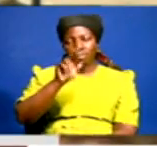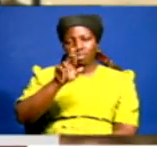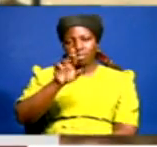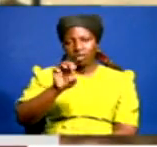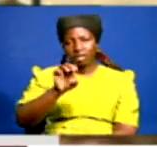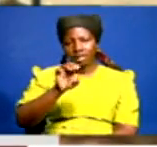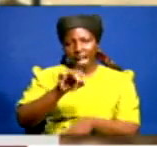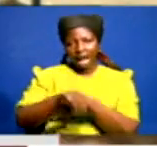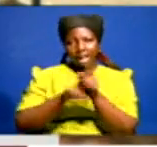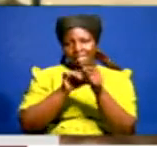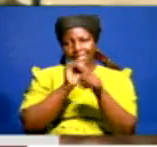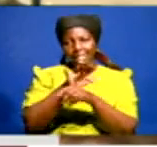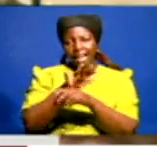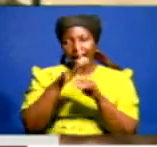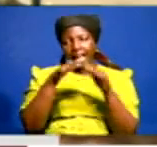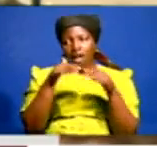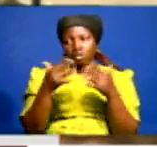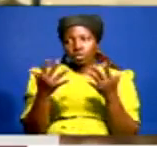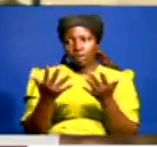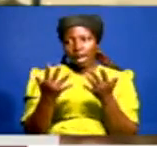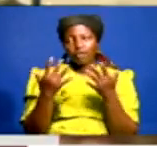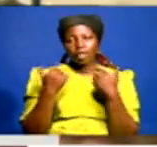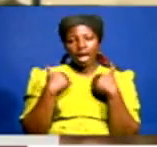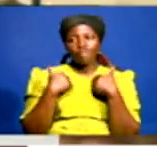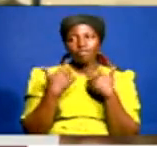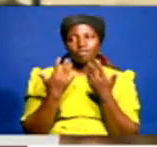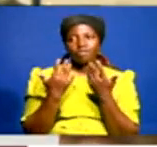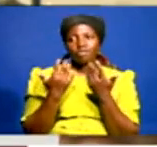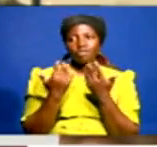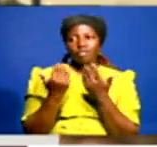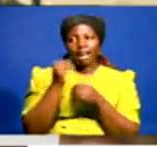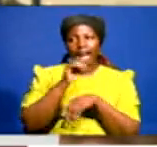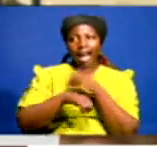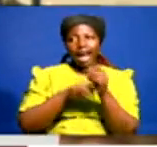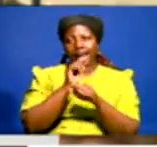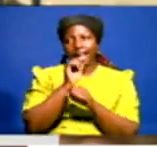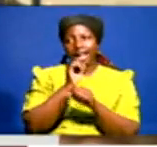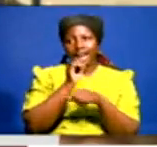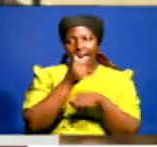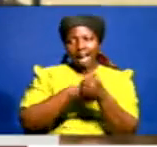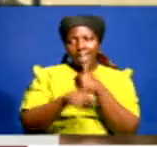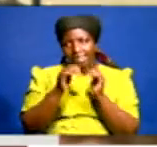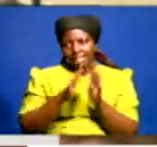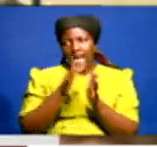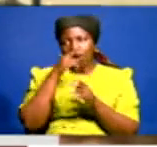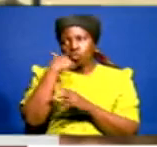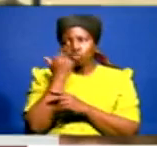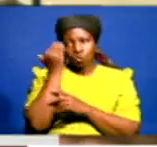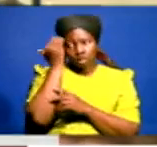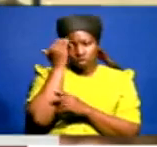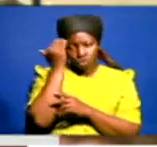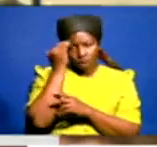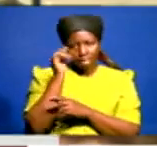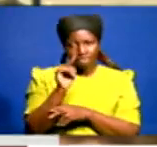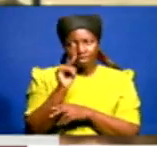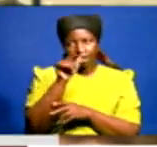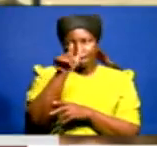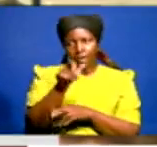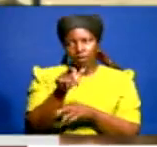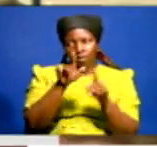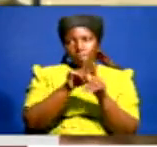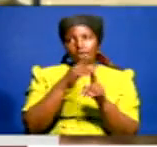Gibson, na nikitoka hapa hivi nataka nielekee makao makuu ya NSSF ambapo kuna wasanii ambao walikuwa wakifanya